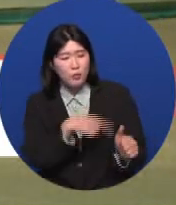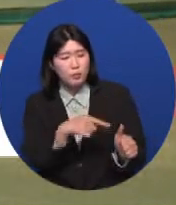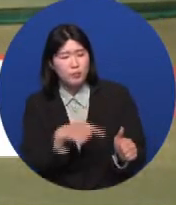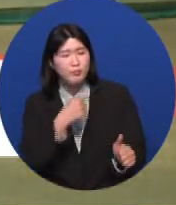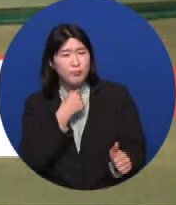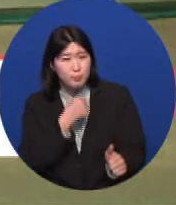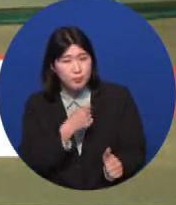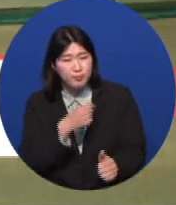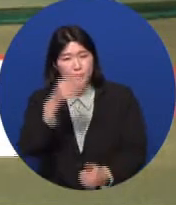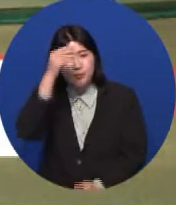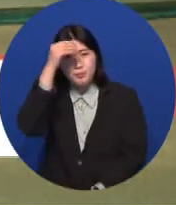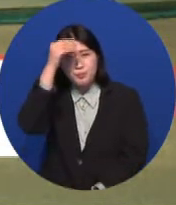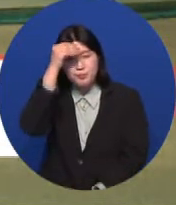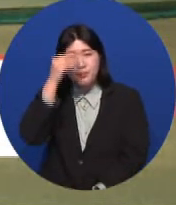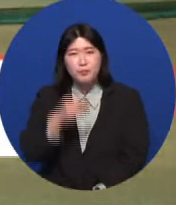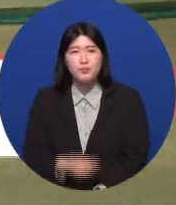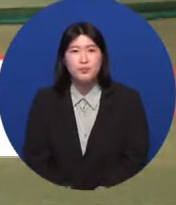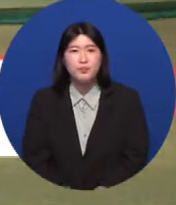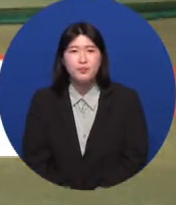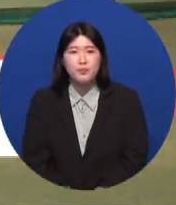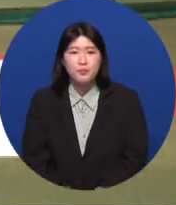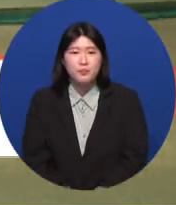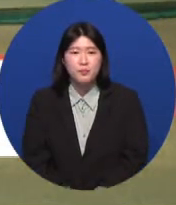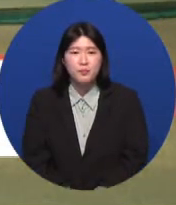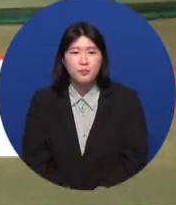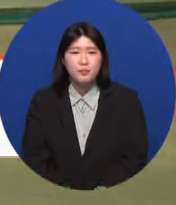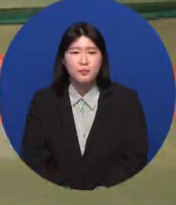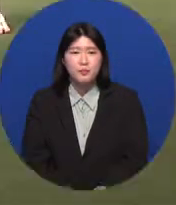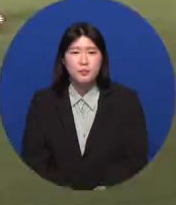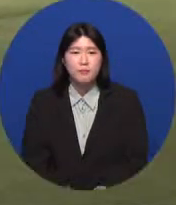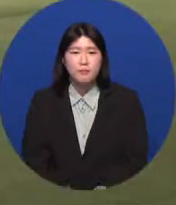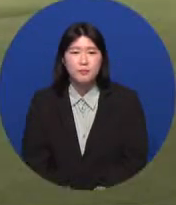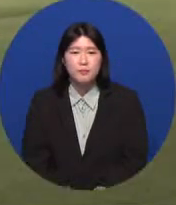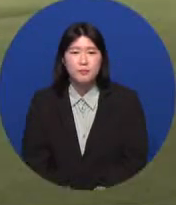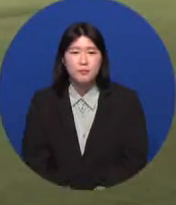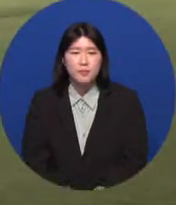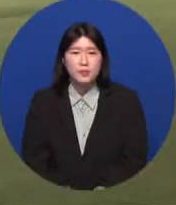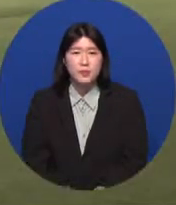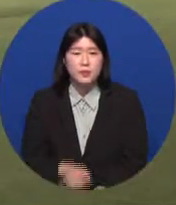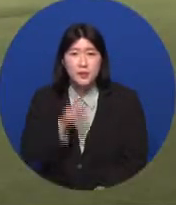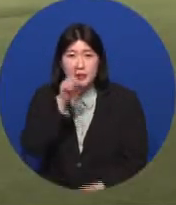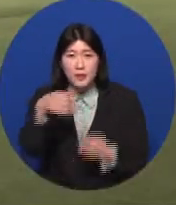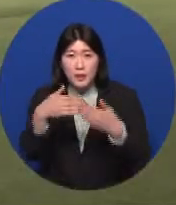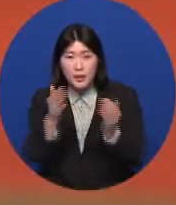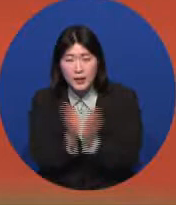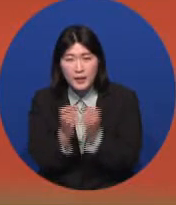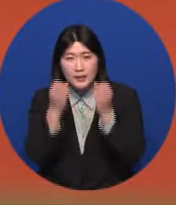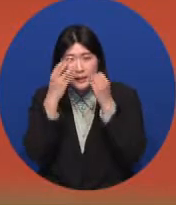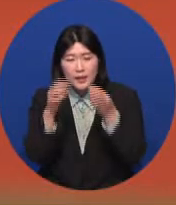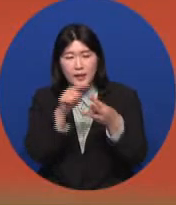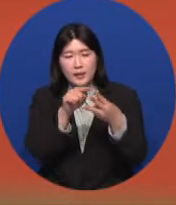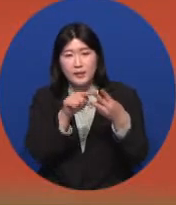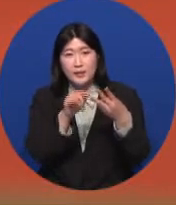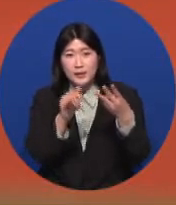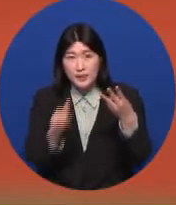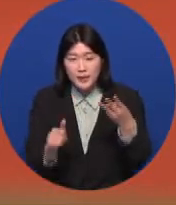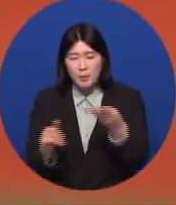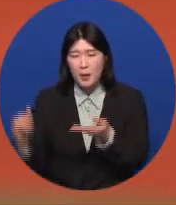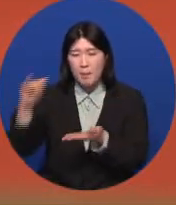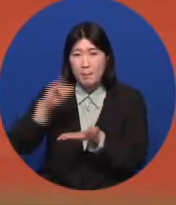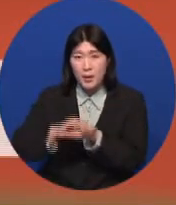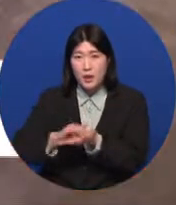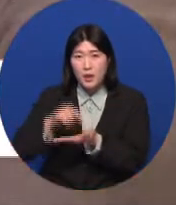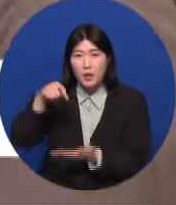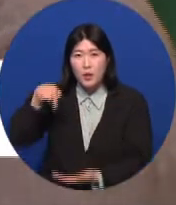이끌어 가면서 팀을 이끌어 냈다고 생각을 했습니다 하나는 신인 3인방 을 비롯해 해외파 출신 외야수